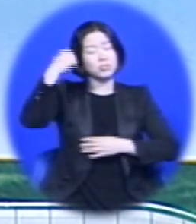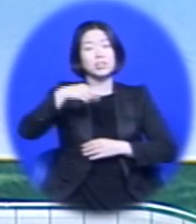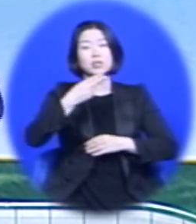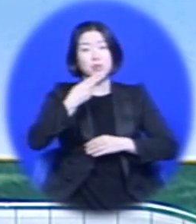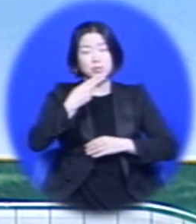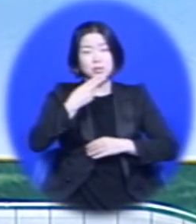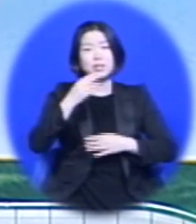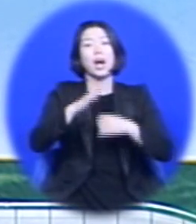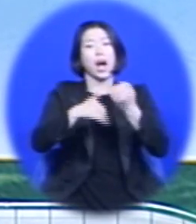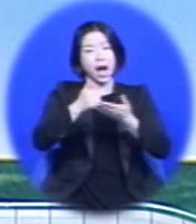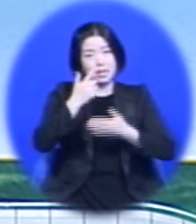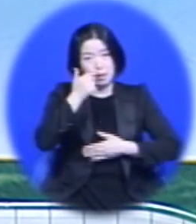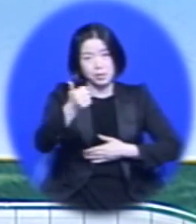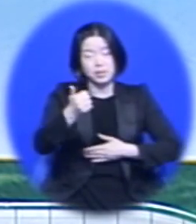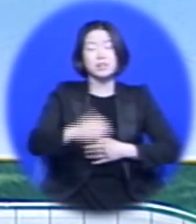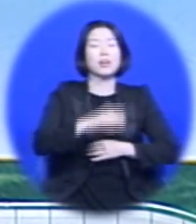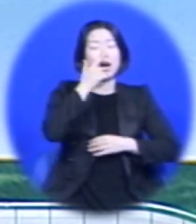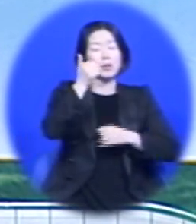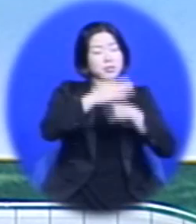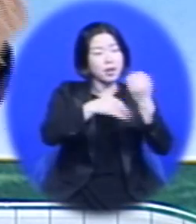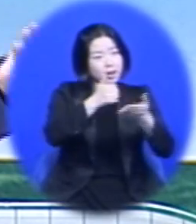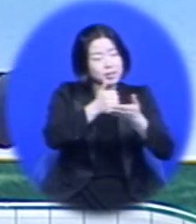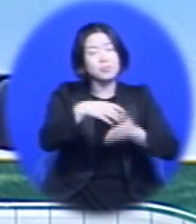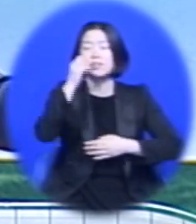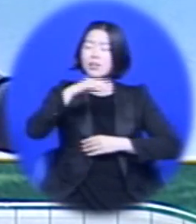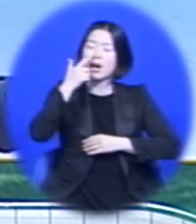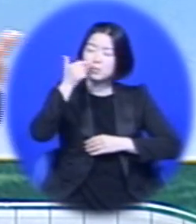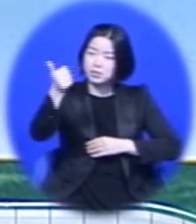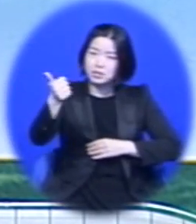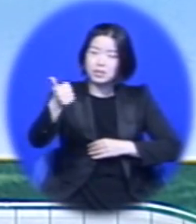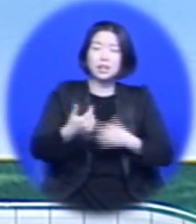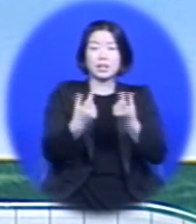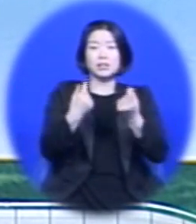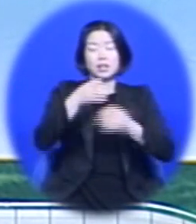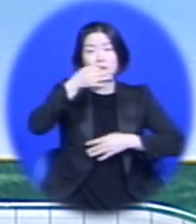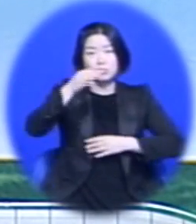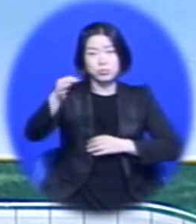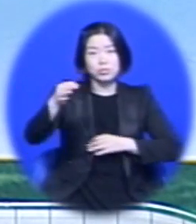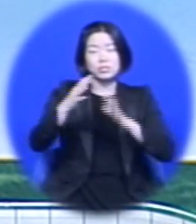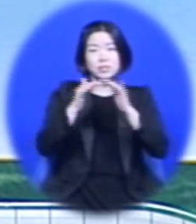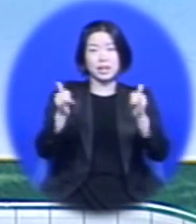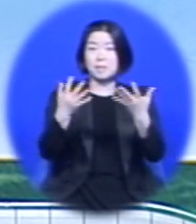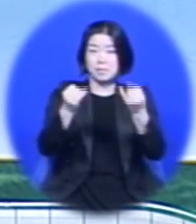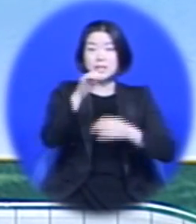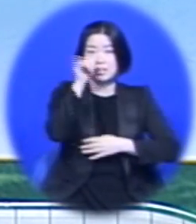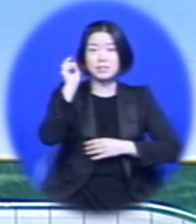없이 하나님 아버지, 아버지 하나님 또는 그냥 아버지 이렇게 부르시는 분들이